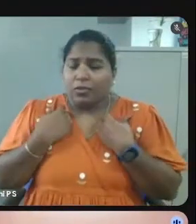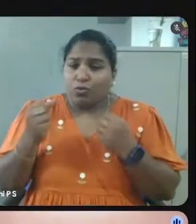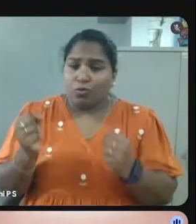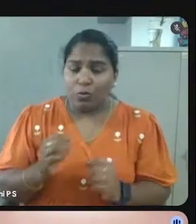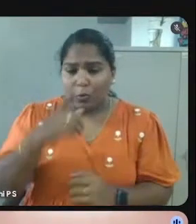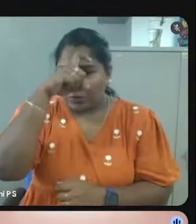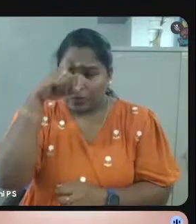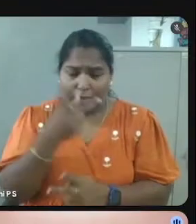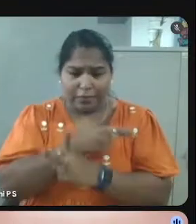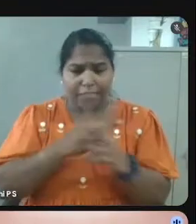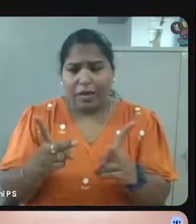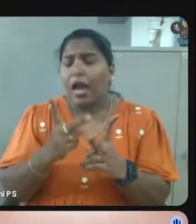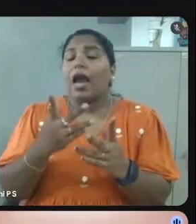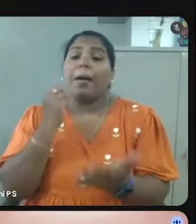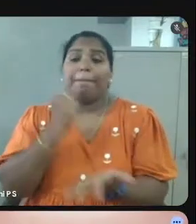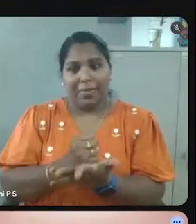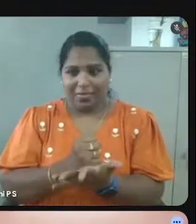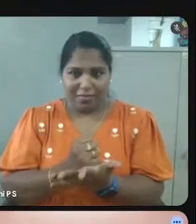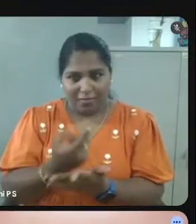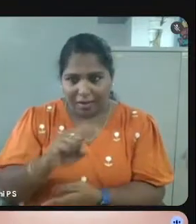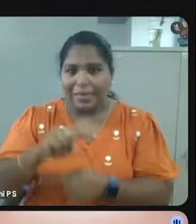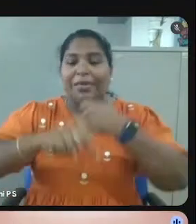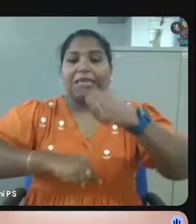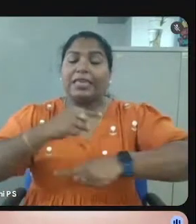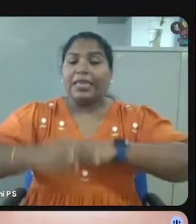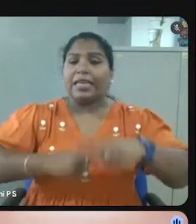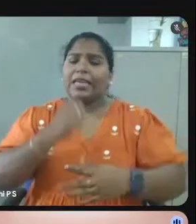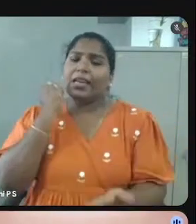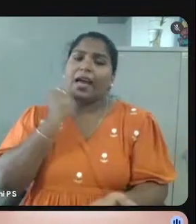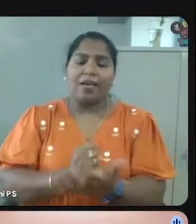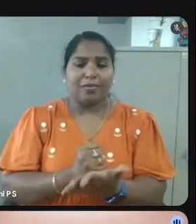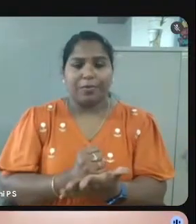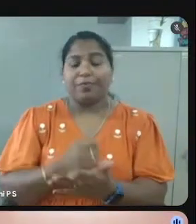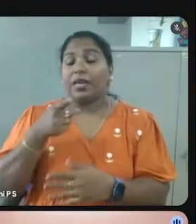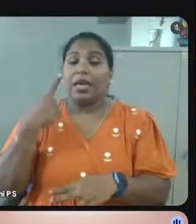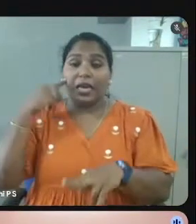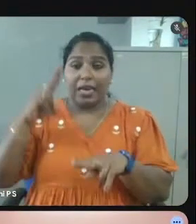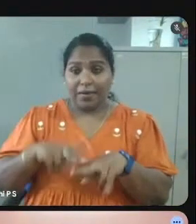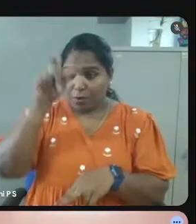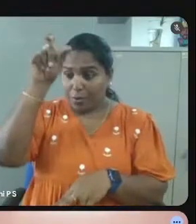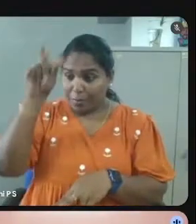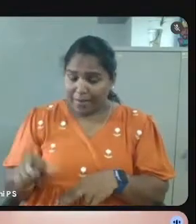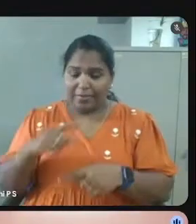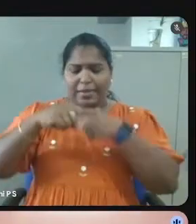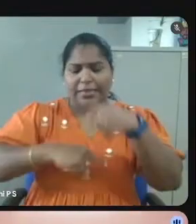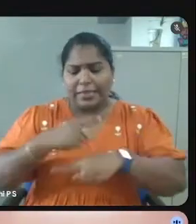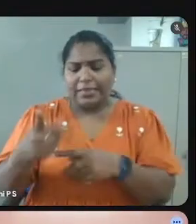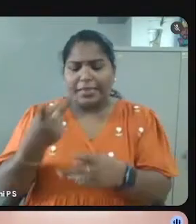കാര്യം ബയോളജിക്കലും ഫിസിക്കൽ നീഡ്സിൽ കൂടി വരും. ഒരു വ്യക്തി ഈ കാര്യങ്ങൾ സാറ്റിസ്ഫൈ ചെയ്താലോ